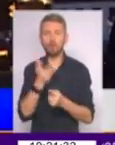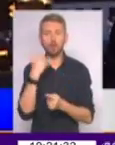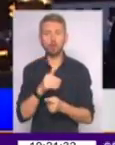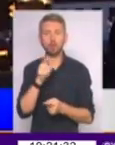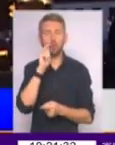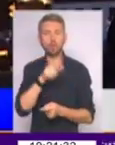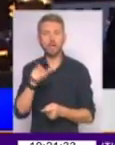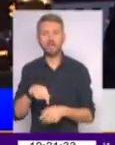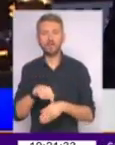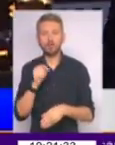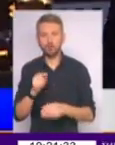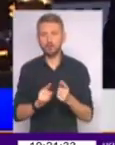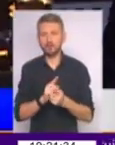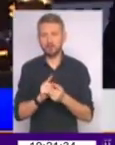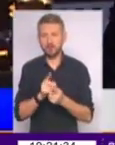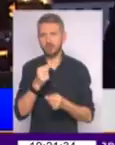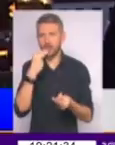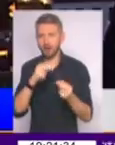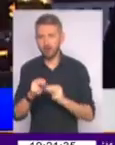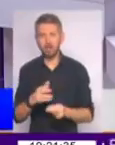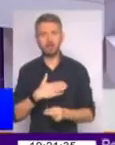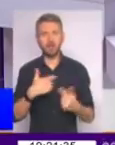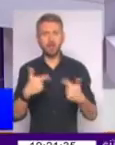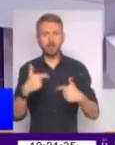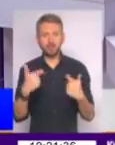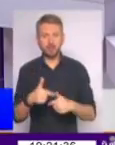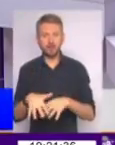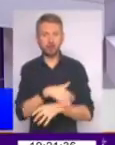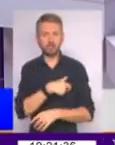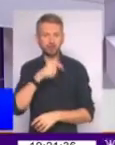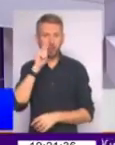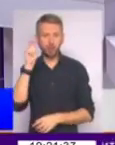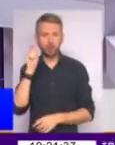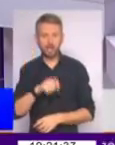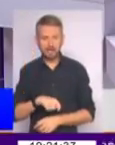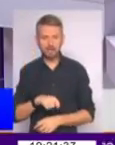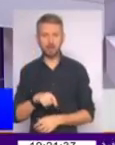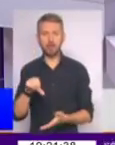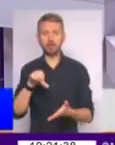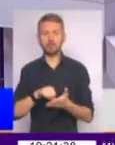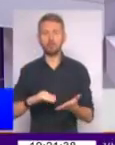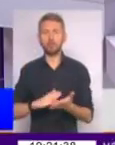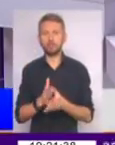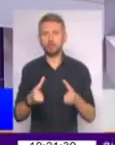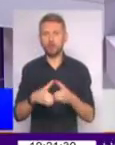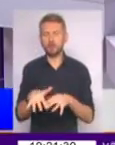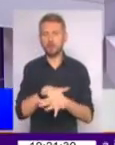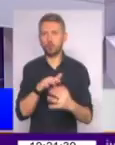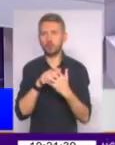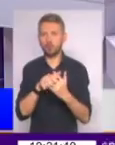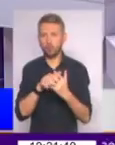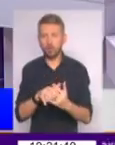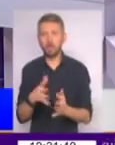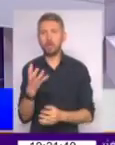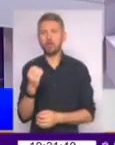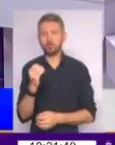нашої студії Хвича Мепарашвілі, народний депутат України, член депутатської фракції політичної партії «Народний фронт». І до нас